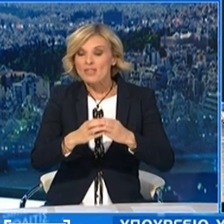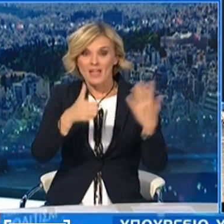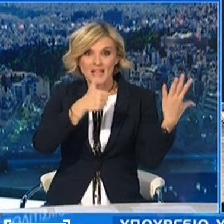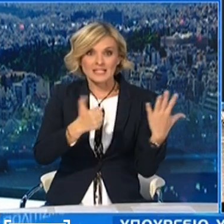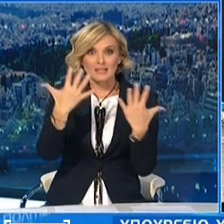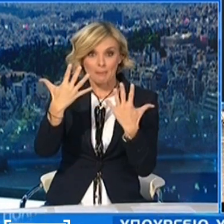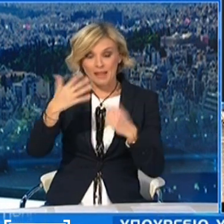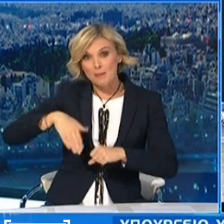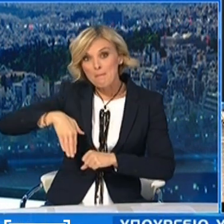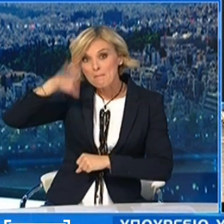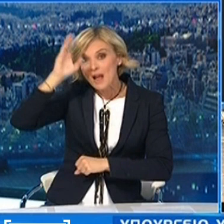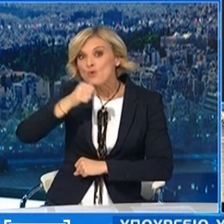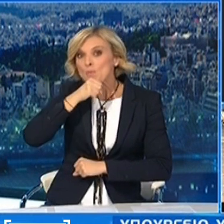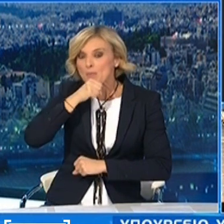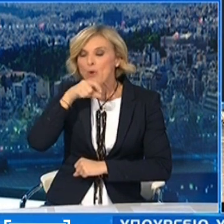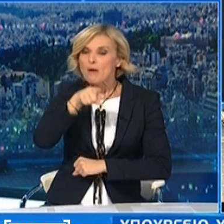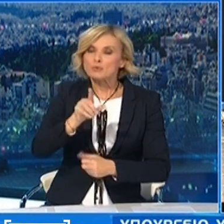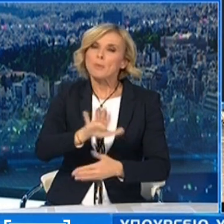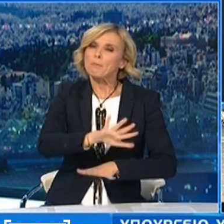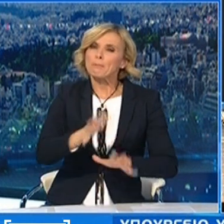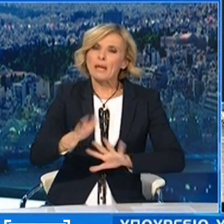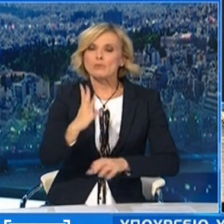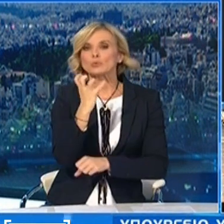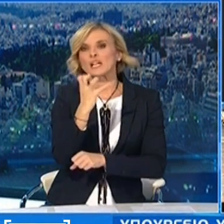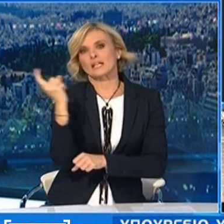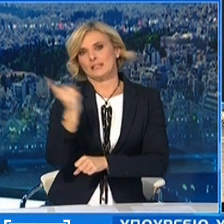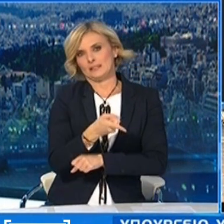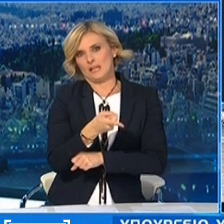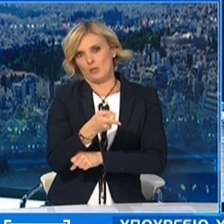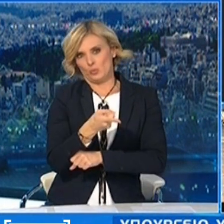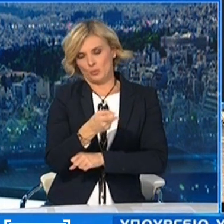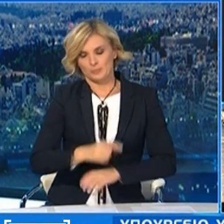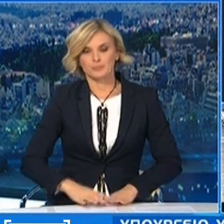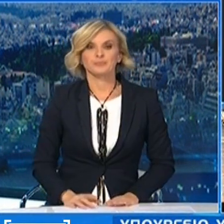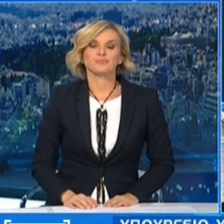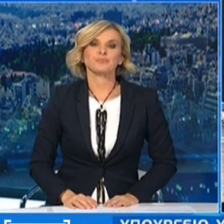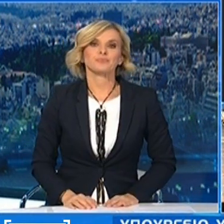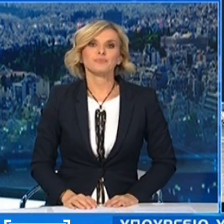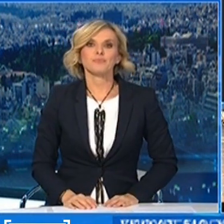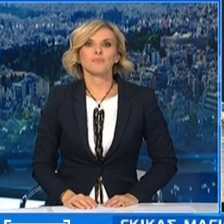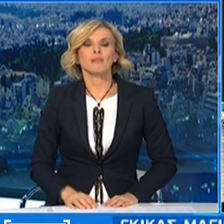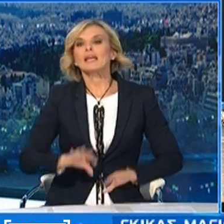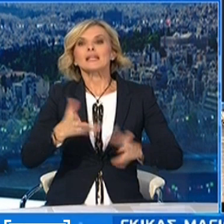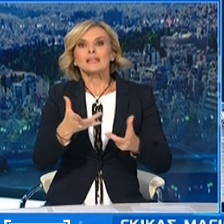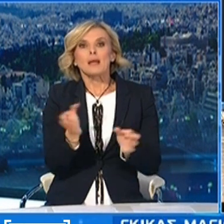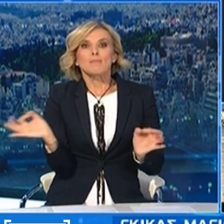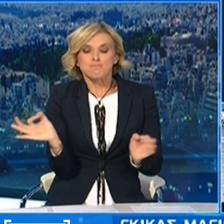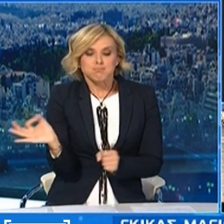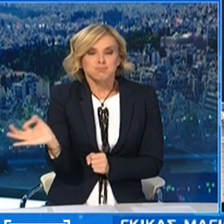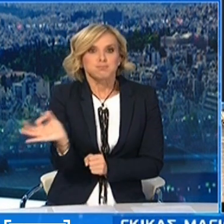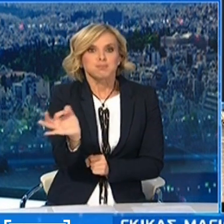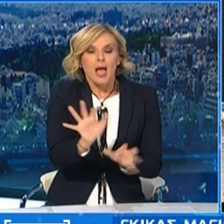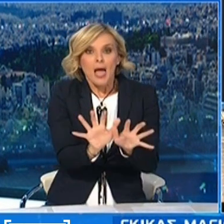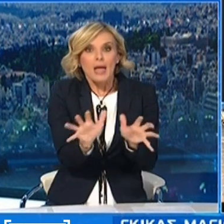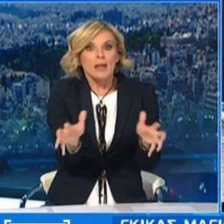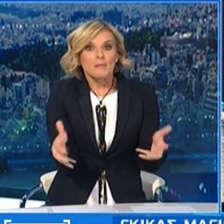να βρίσκεται μεσοσταθμικά σε 40% χαμηλότερη συμμετοχή από την αναμενόμενη. Με βάση την επιδημιολογική εικόνα της χώρας, θα θέλαμε να